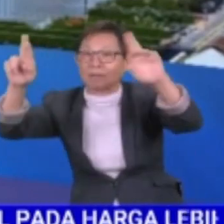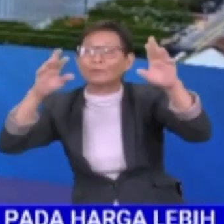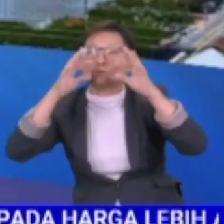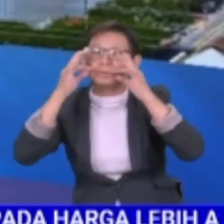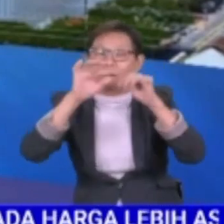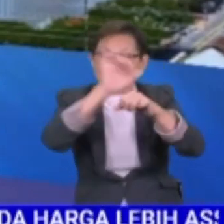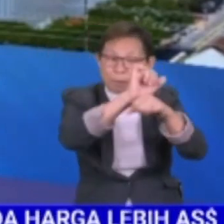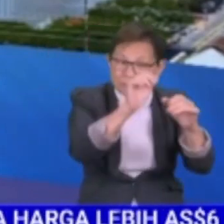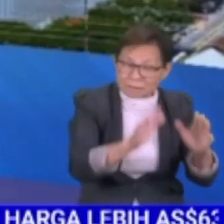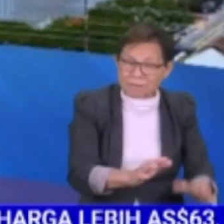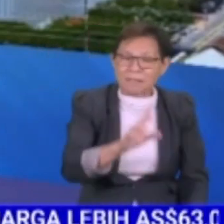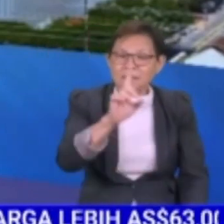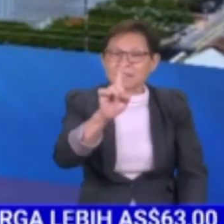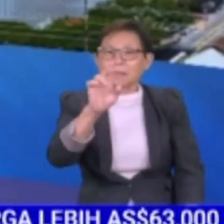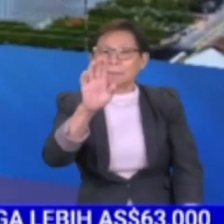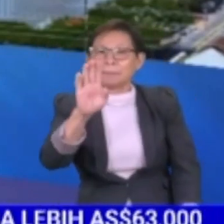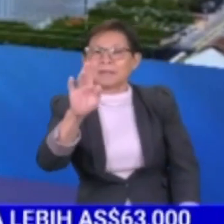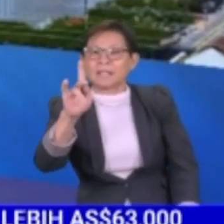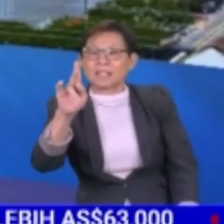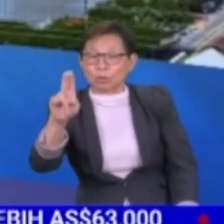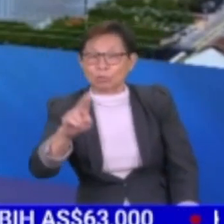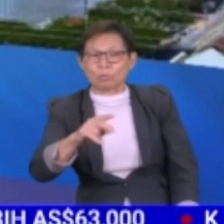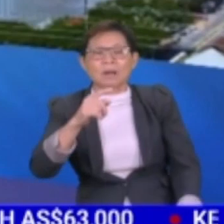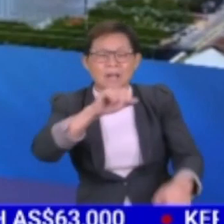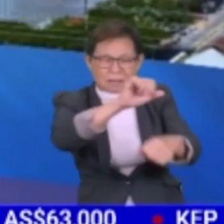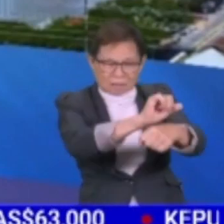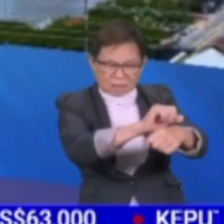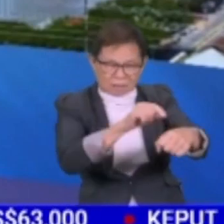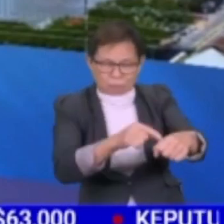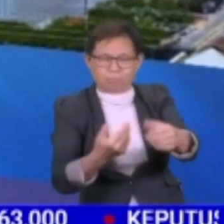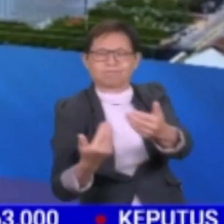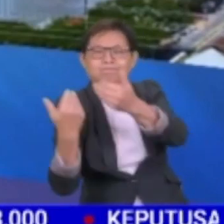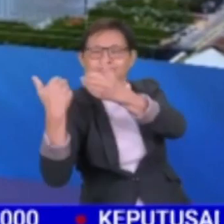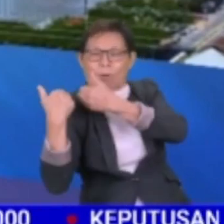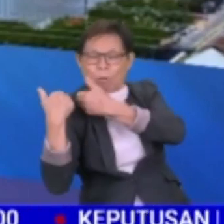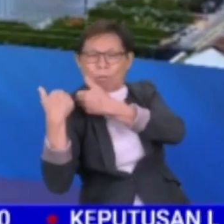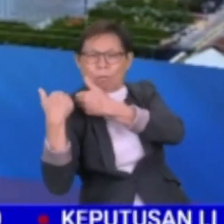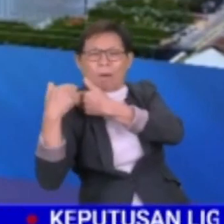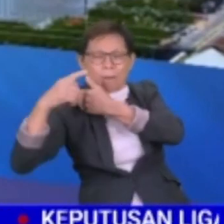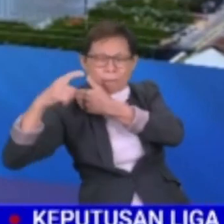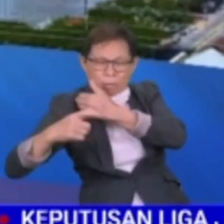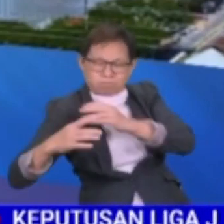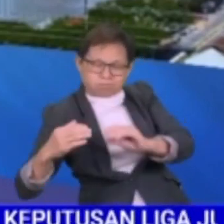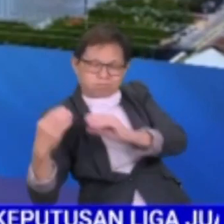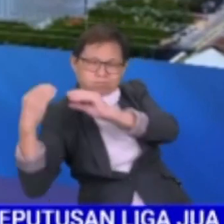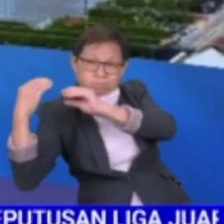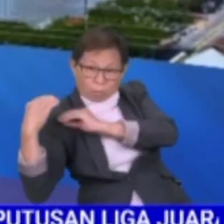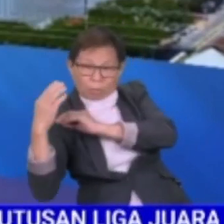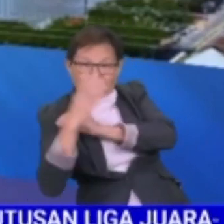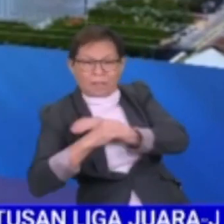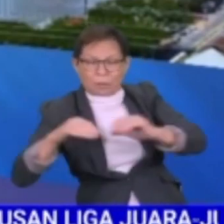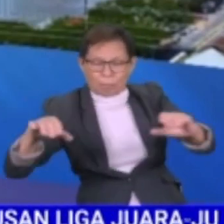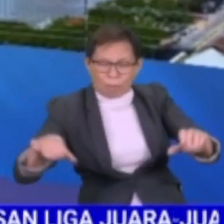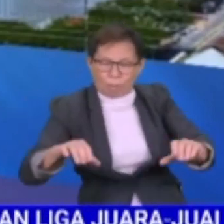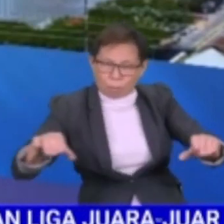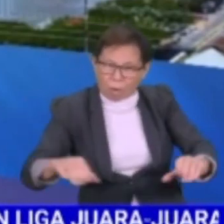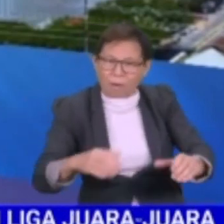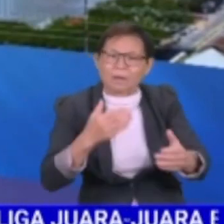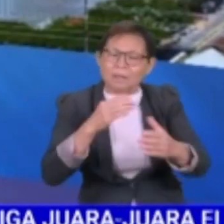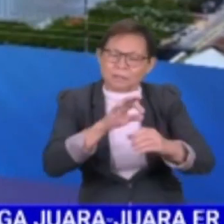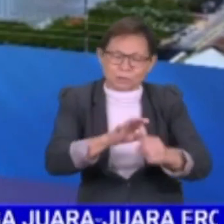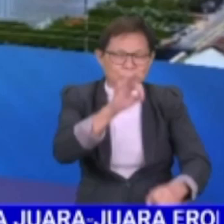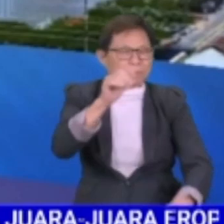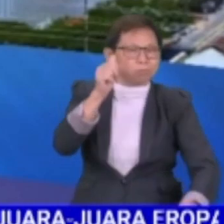warga kerja di bingkai perlu menganggap tugas mereka sebagai satu amanah dan tanggung jawab yang perlu dipikul serta dilaksanakan dengan